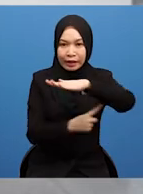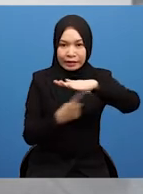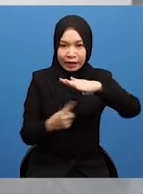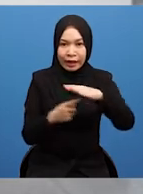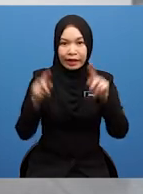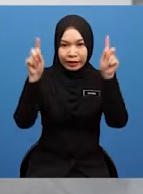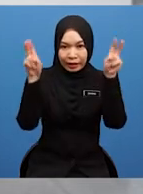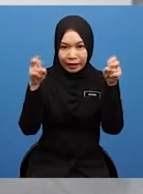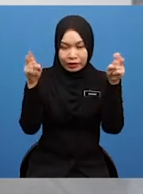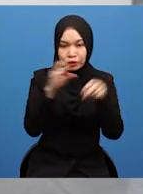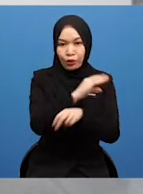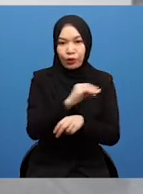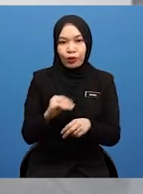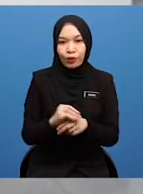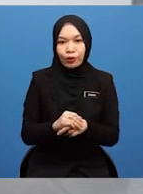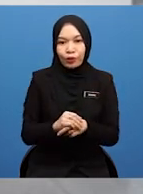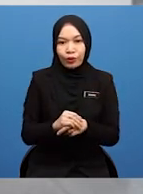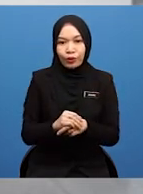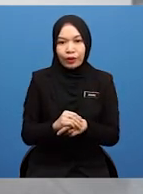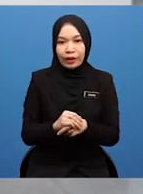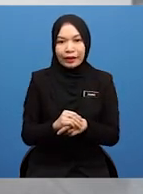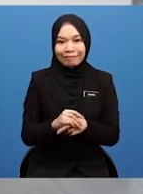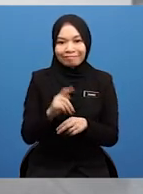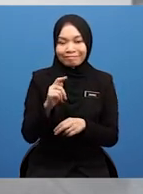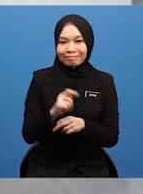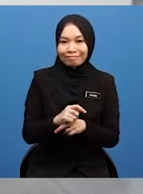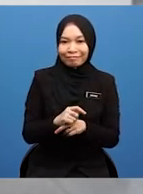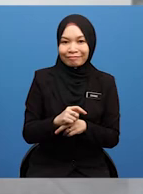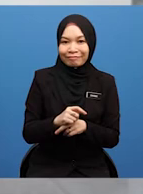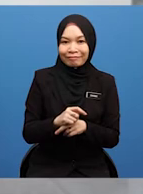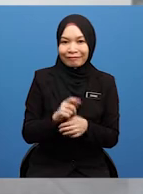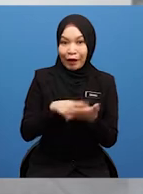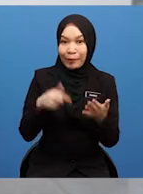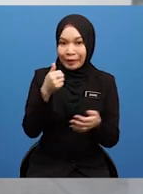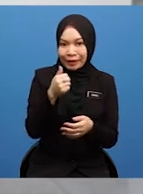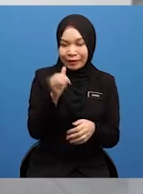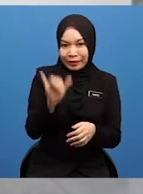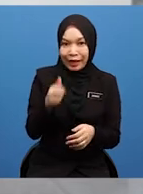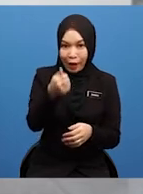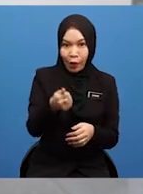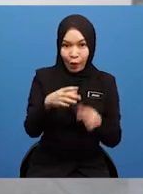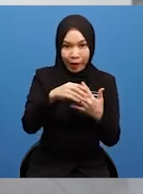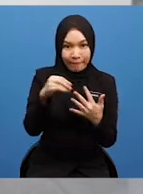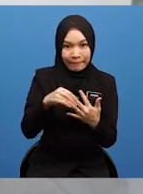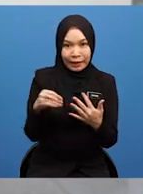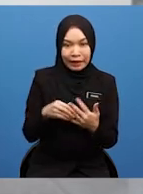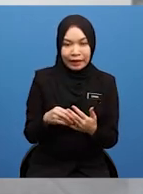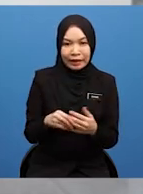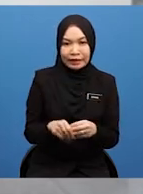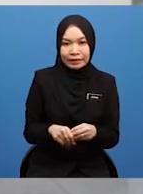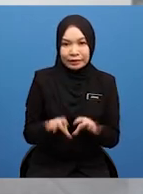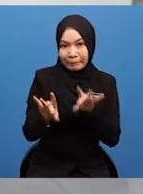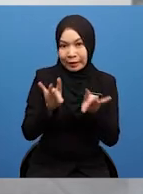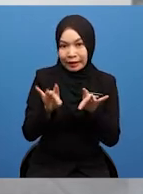menyelesaikan tadi Rahil ya tak boleh bercampur aduk Jadi mari kita lihat contoh contoh pameran yang telah dihasilkan dalam penghargaan